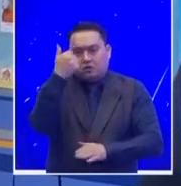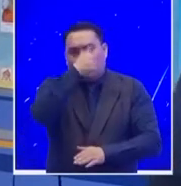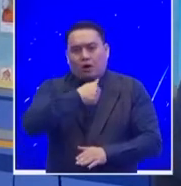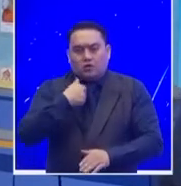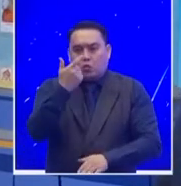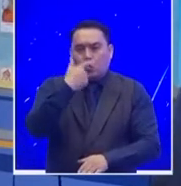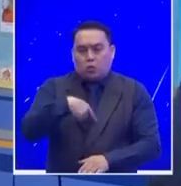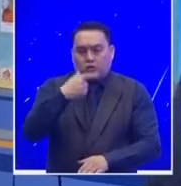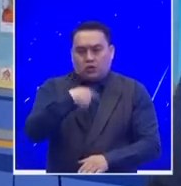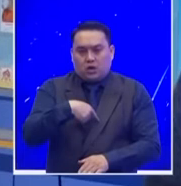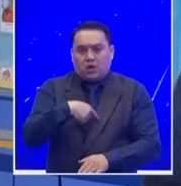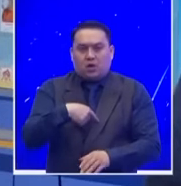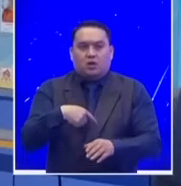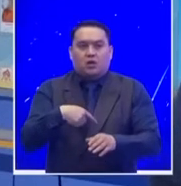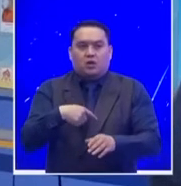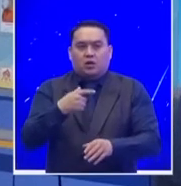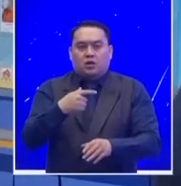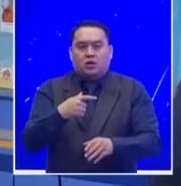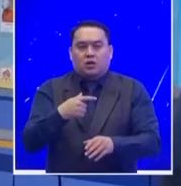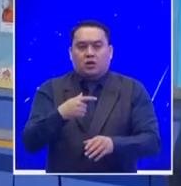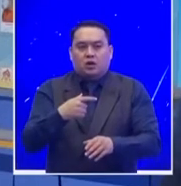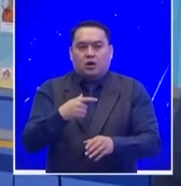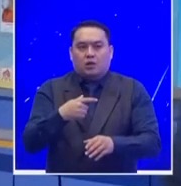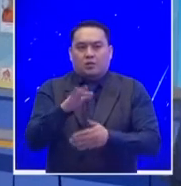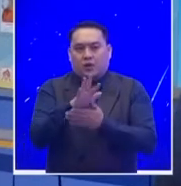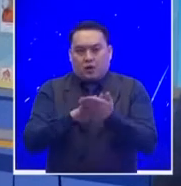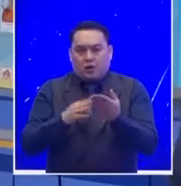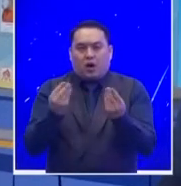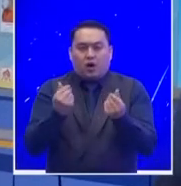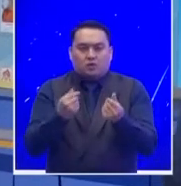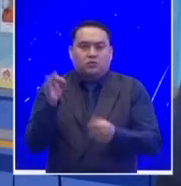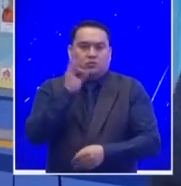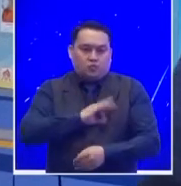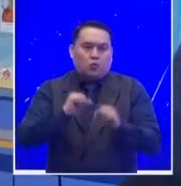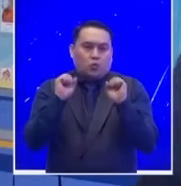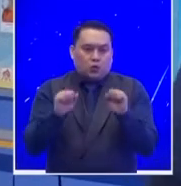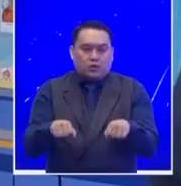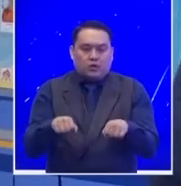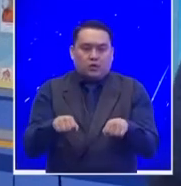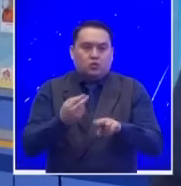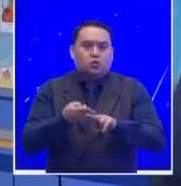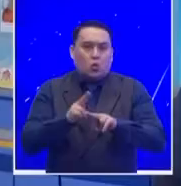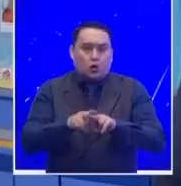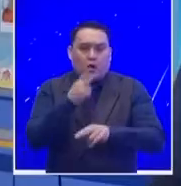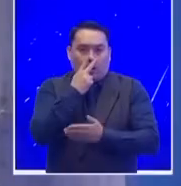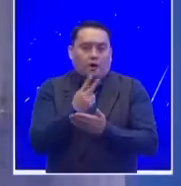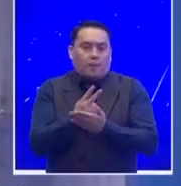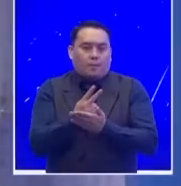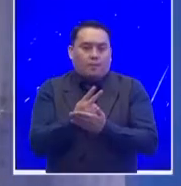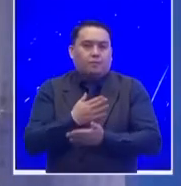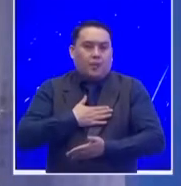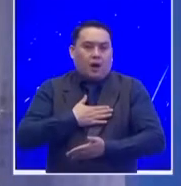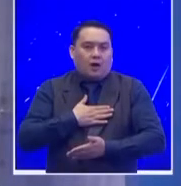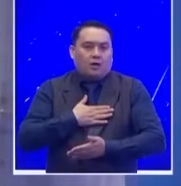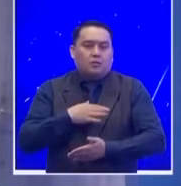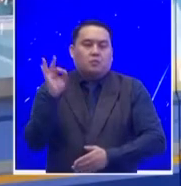өзіңе заңды түрде, өзің атына, өзің ақша таба беруге болады екен. Соған қарап отырып, бұл маған